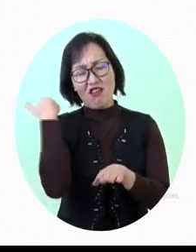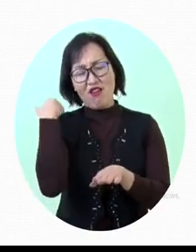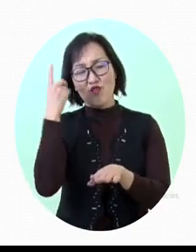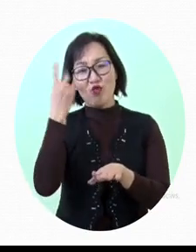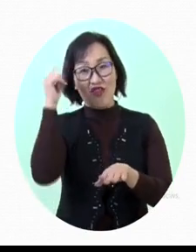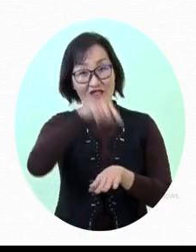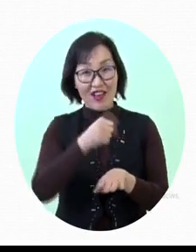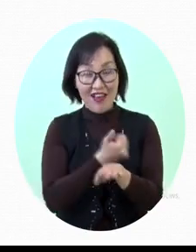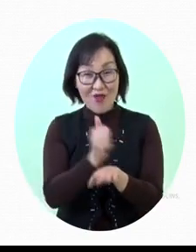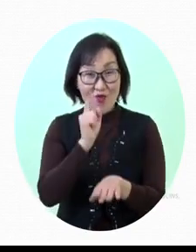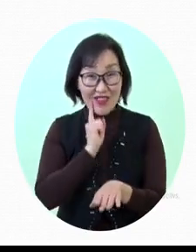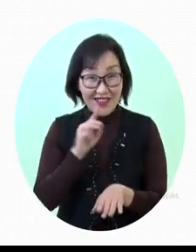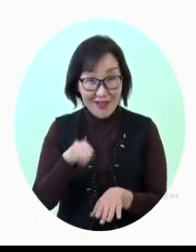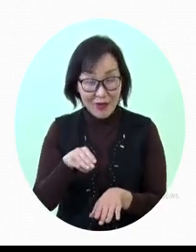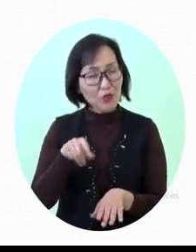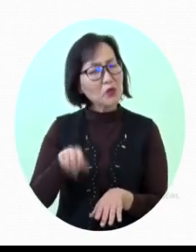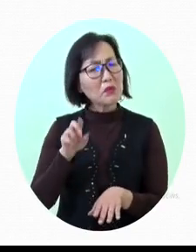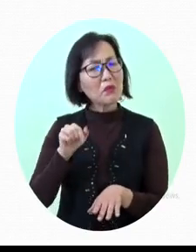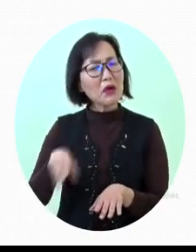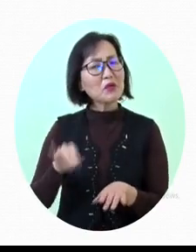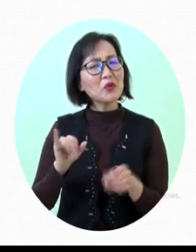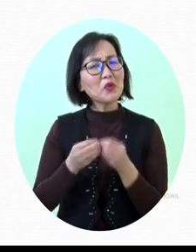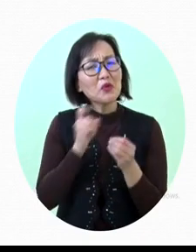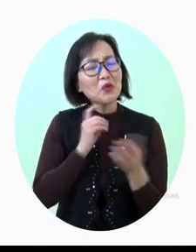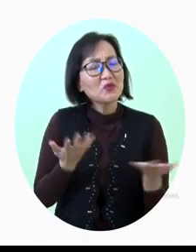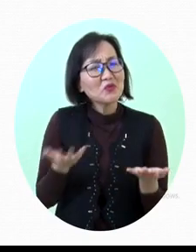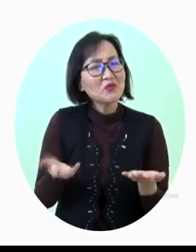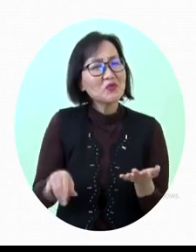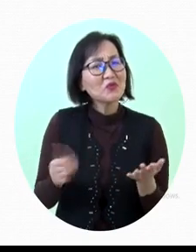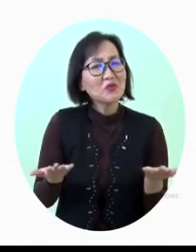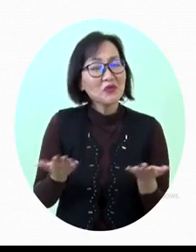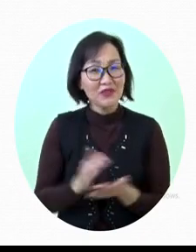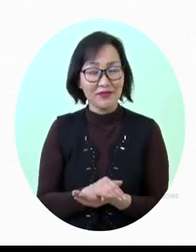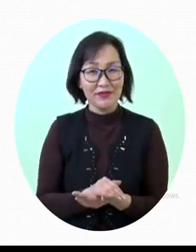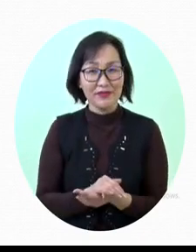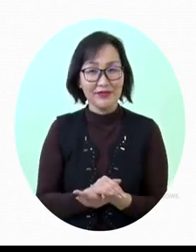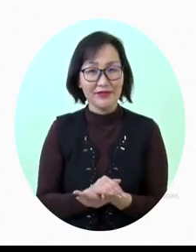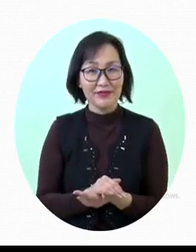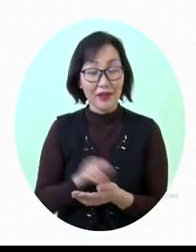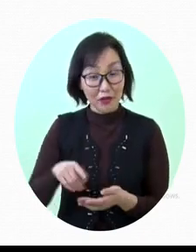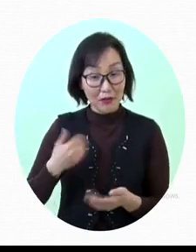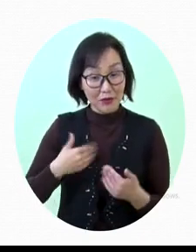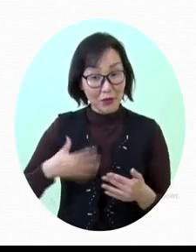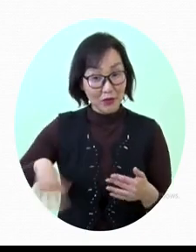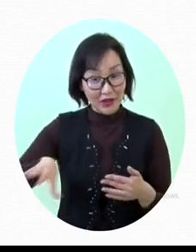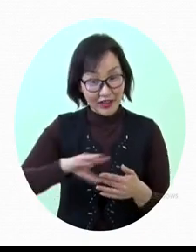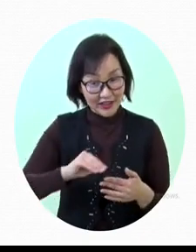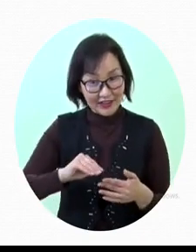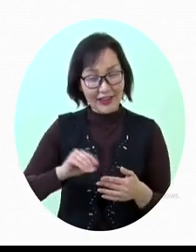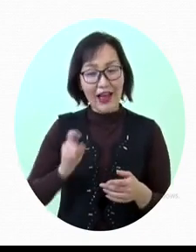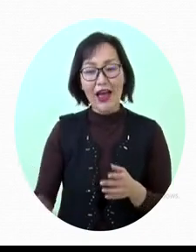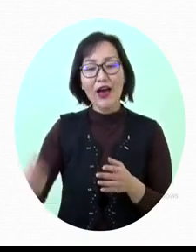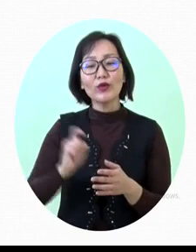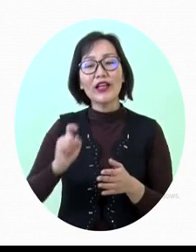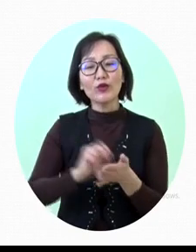За, тэгвэл бат юу хийхийг хүссэн блэ хүүхдүүд ээ? За, багш нь бүгдээрээ